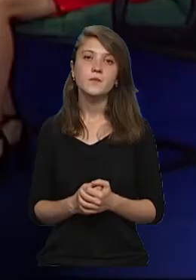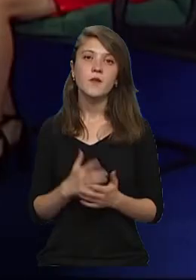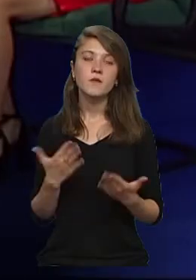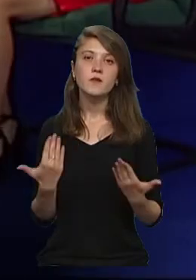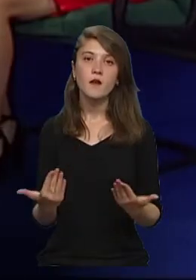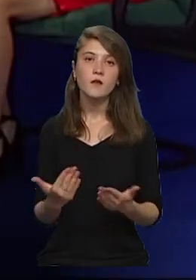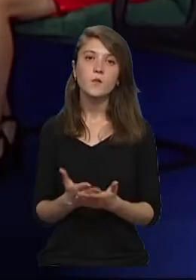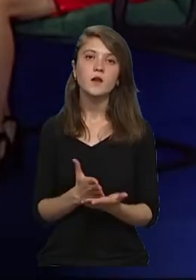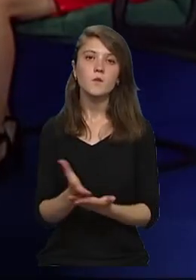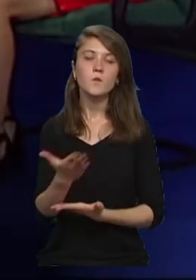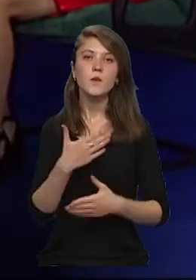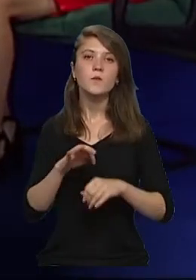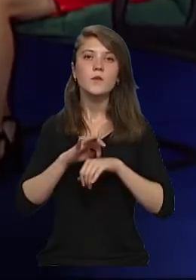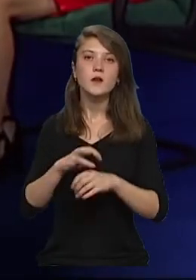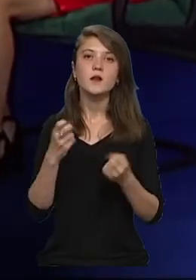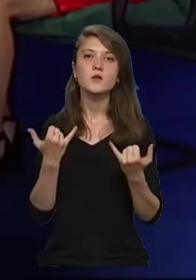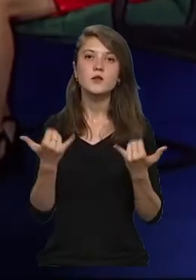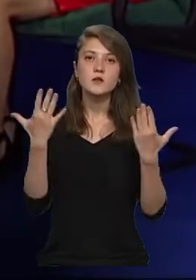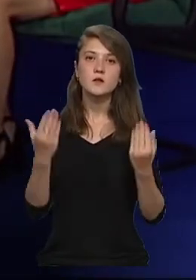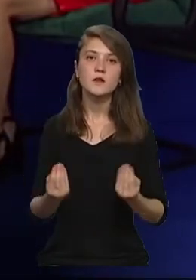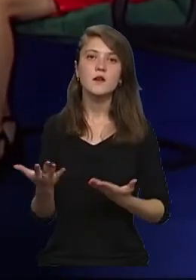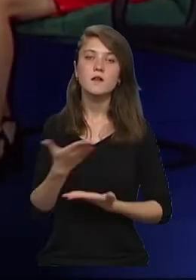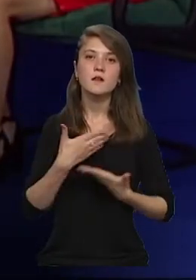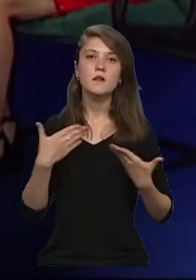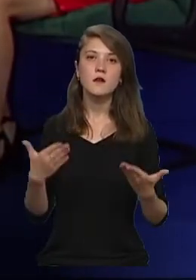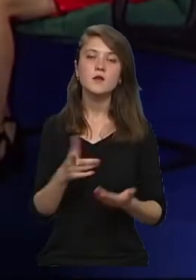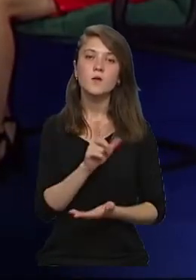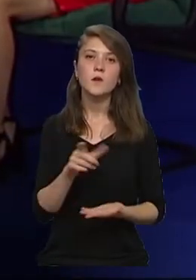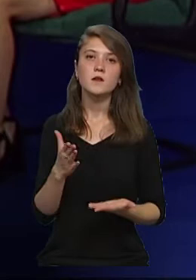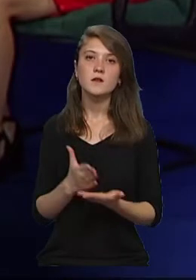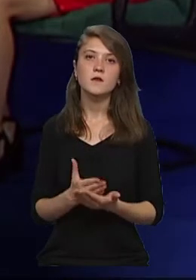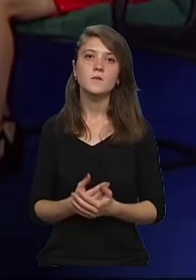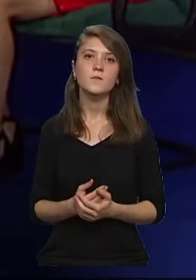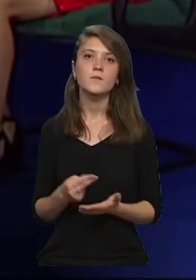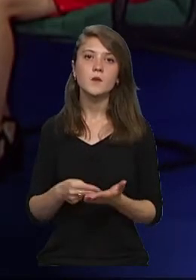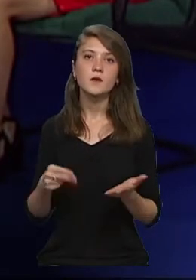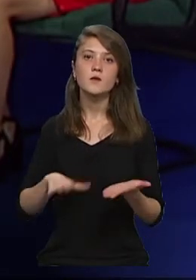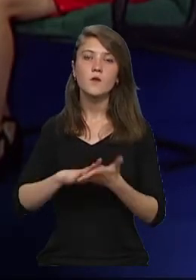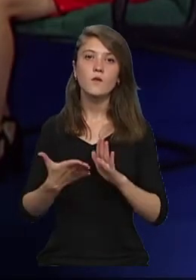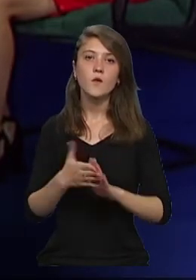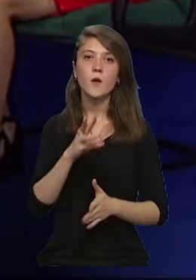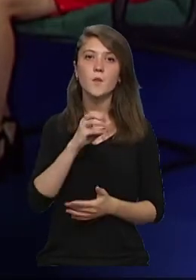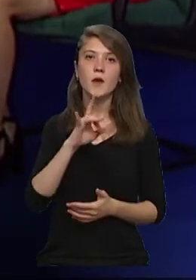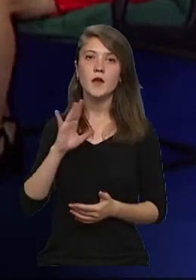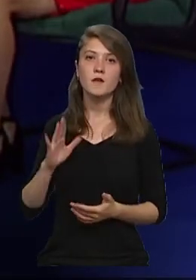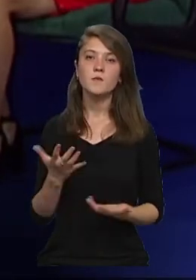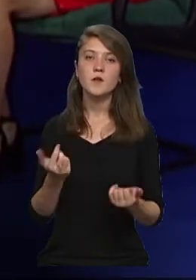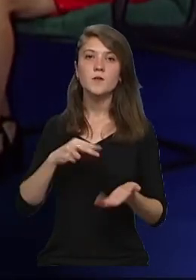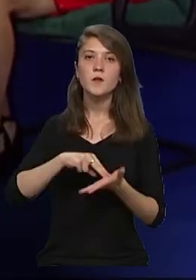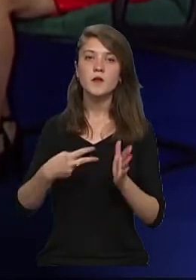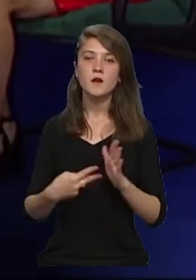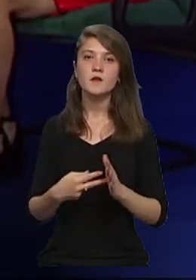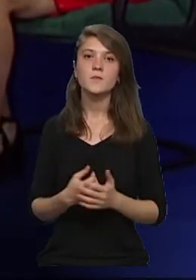даному напрямку ми проводимо на сьогоднішній день, так як наша громада є підписантом угоди мерів, ми прийняли план дій